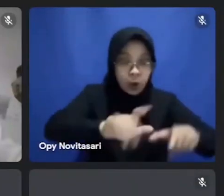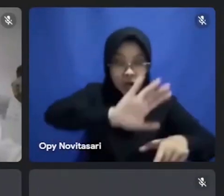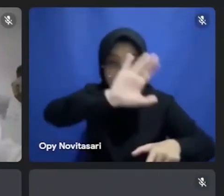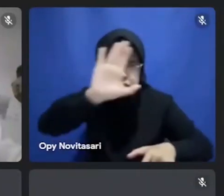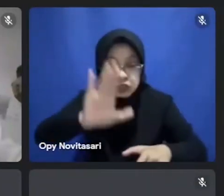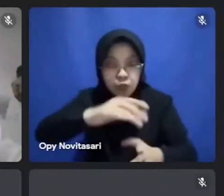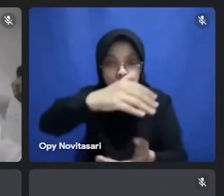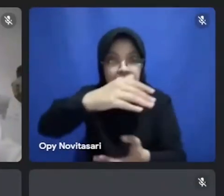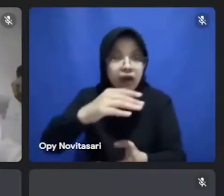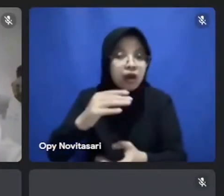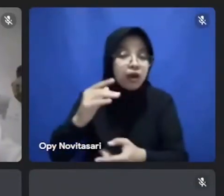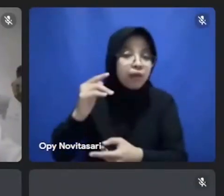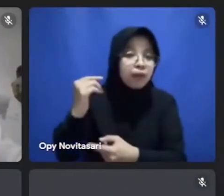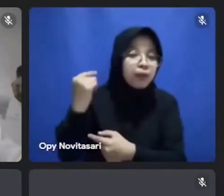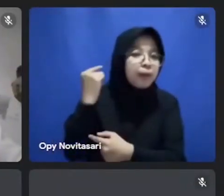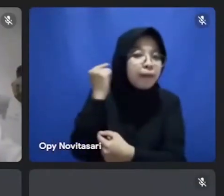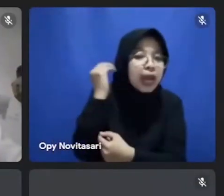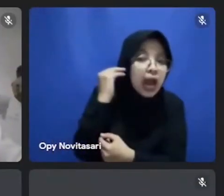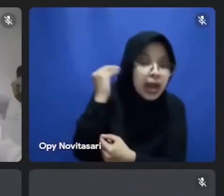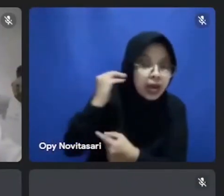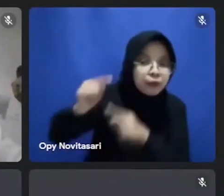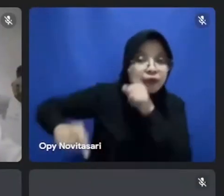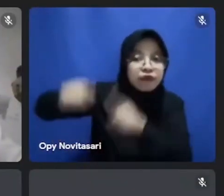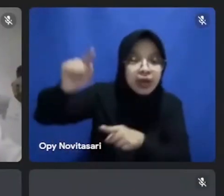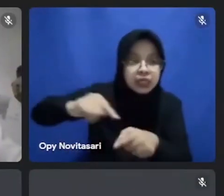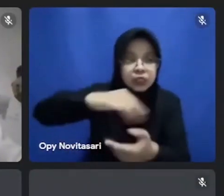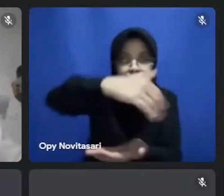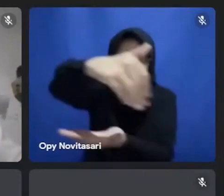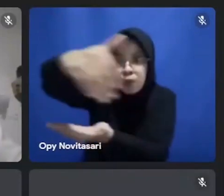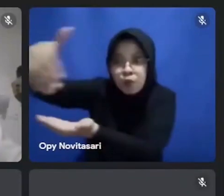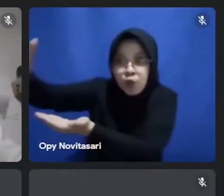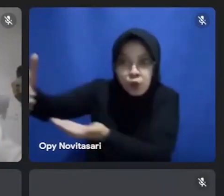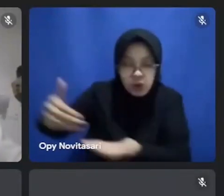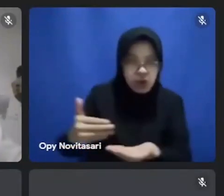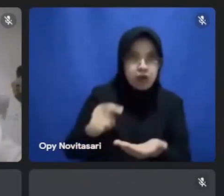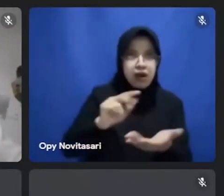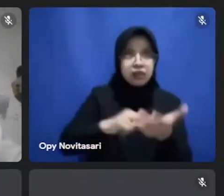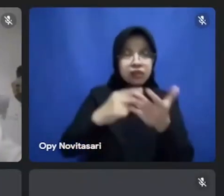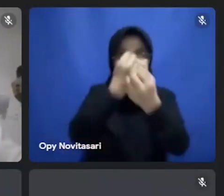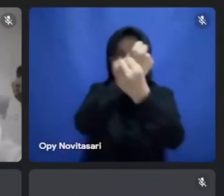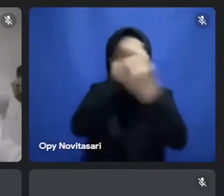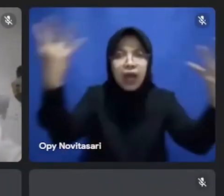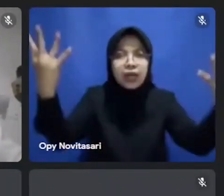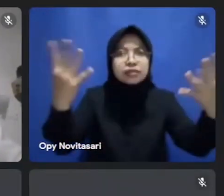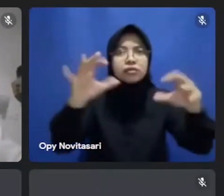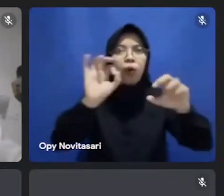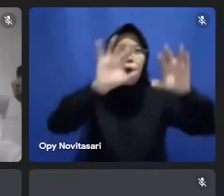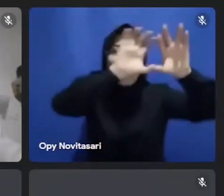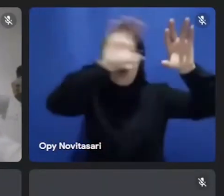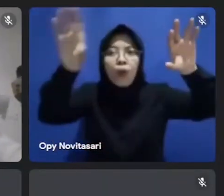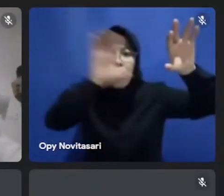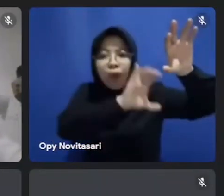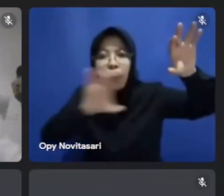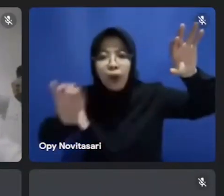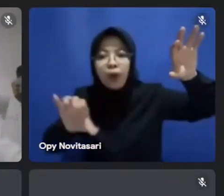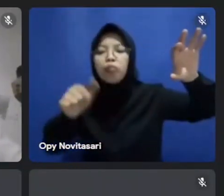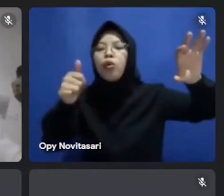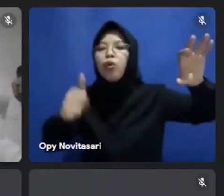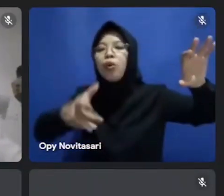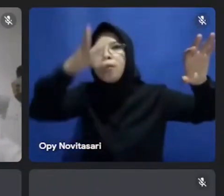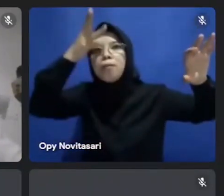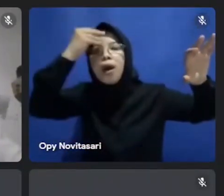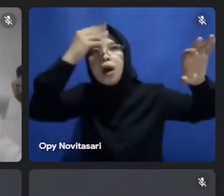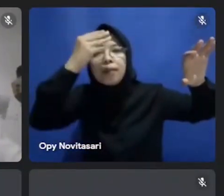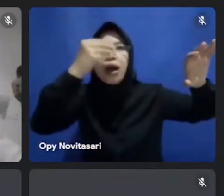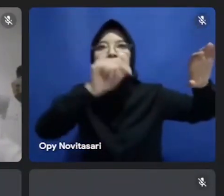terkumpul akan menjadi jelas sebuah gambar tentang ee